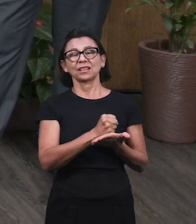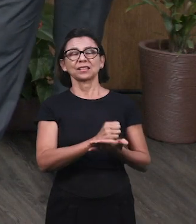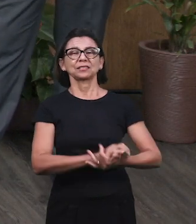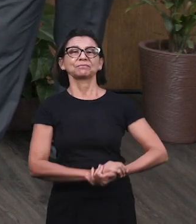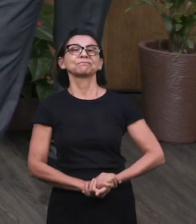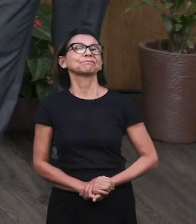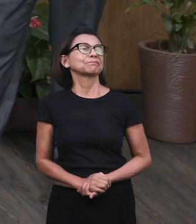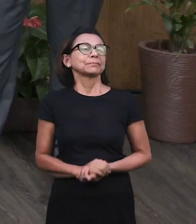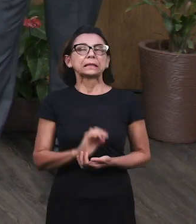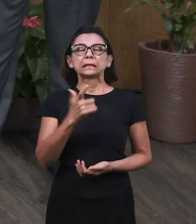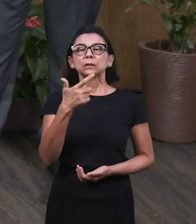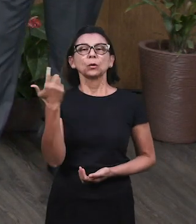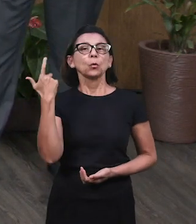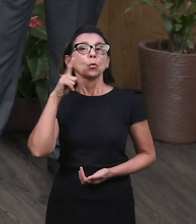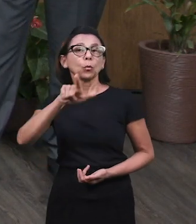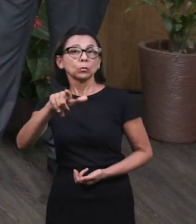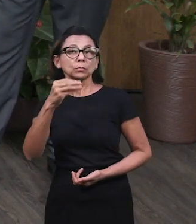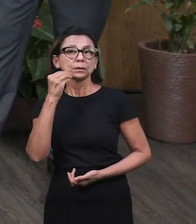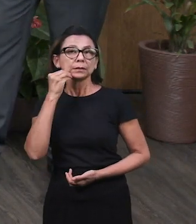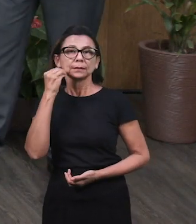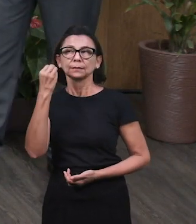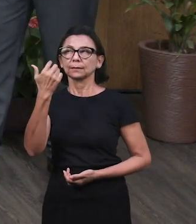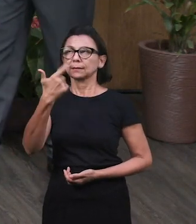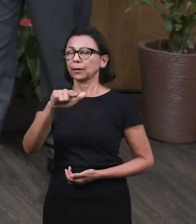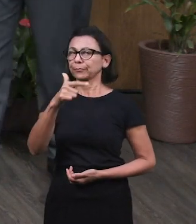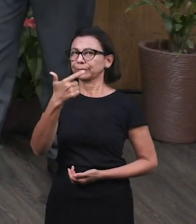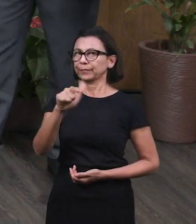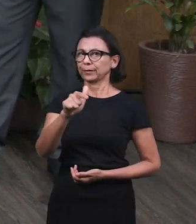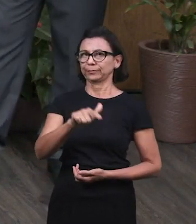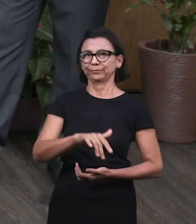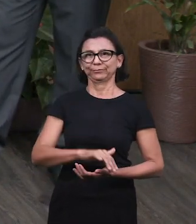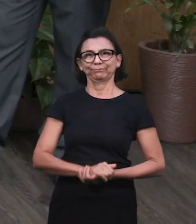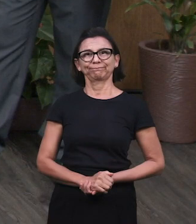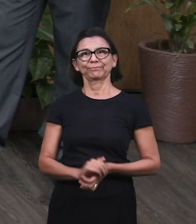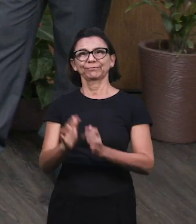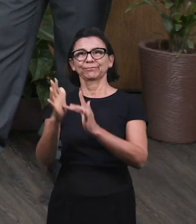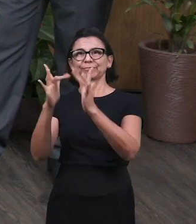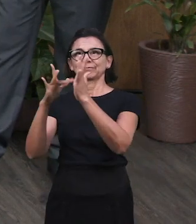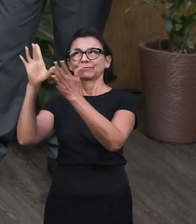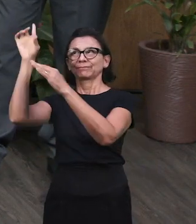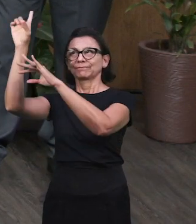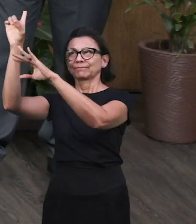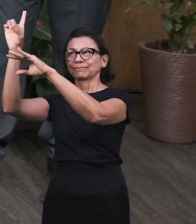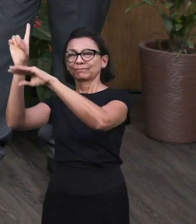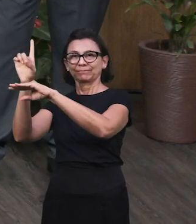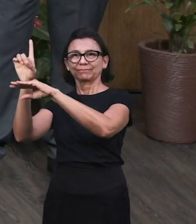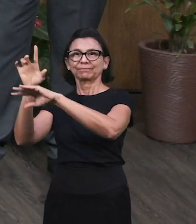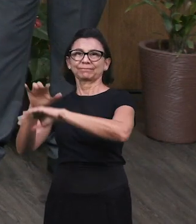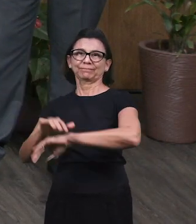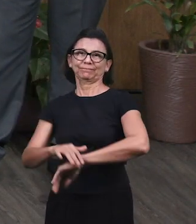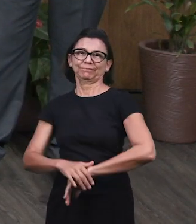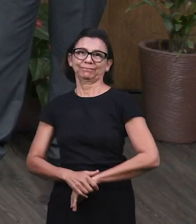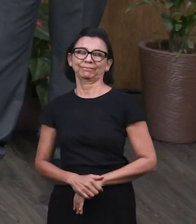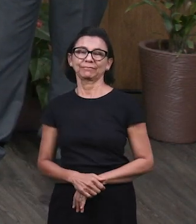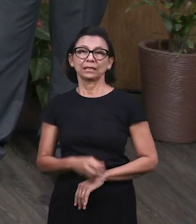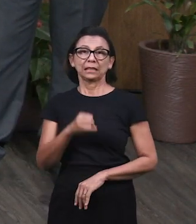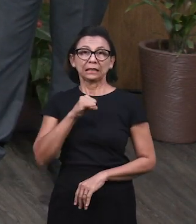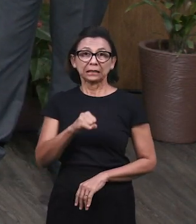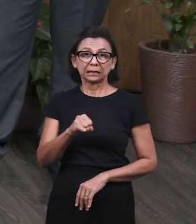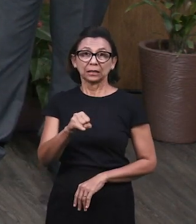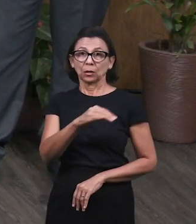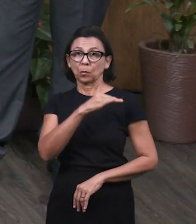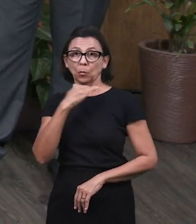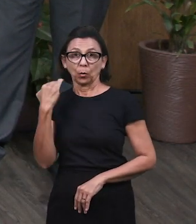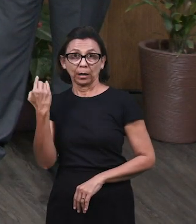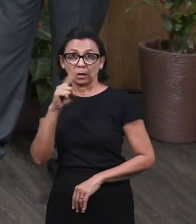chance quand la mort viendra. Et même qu'il ne meurt pas maintenant, nous ne sommes pas ici en train